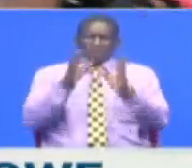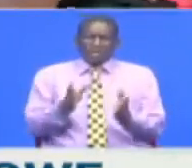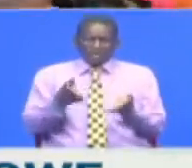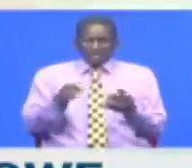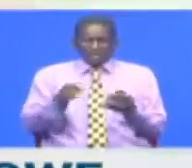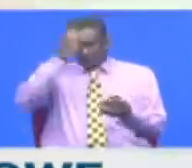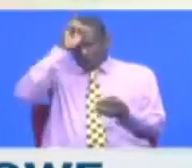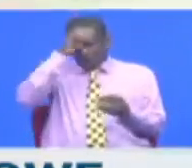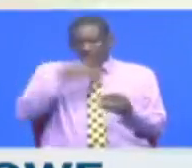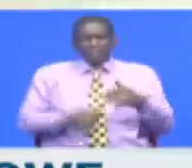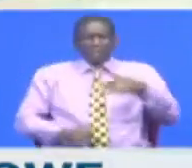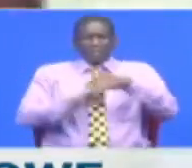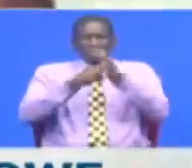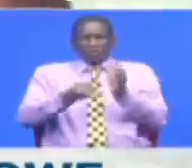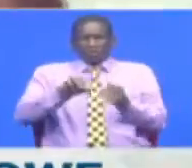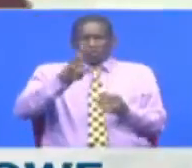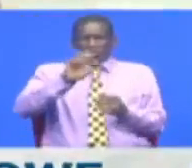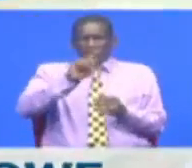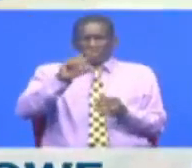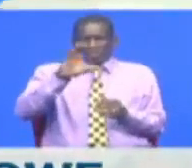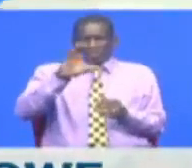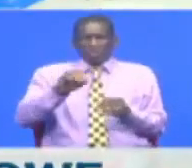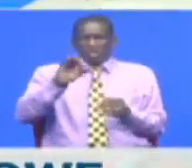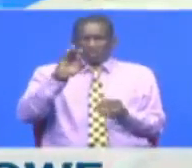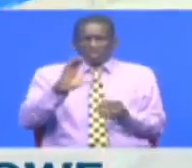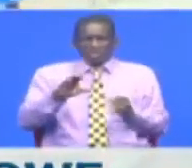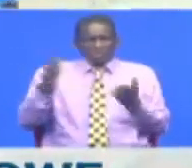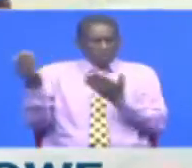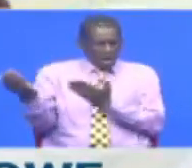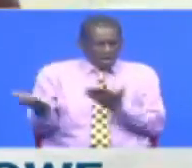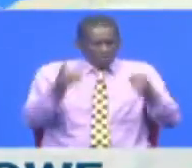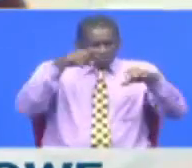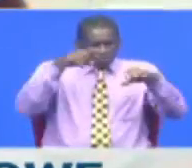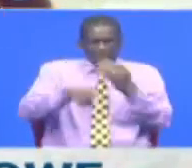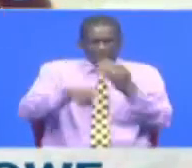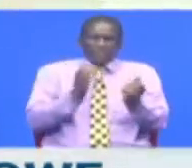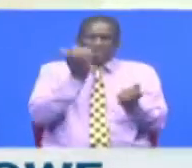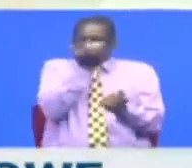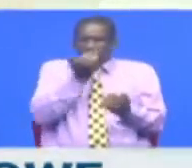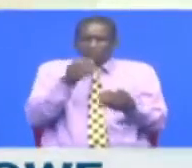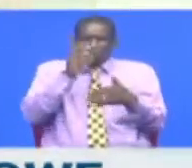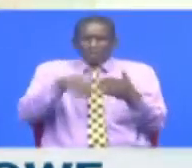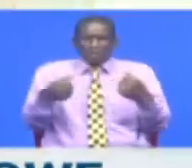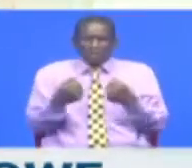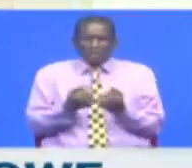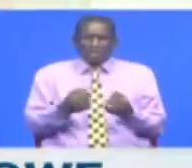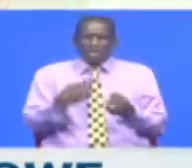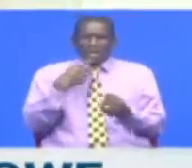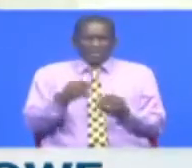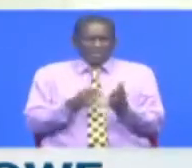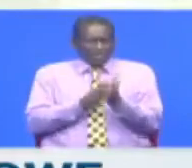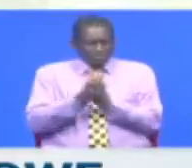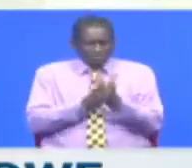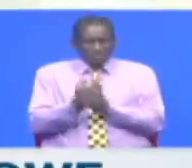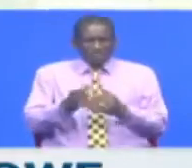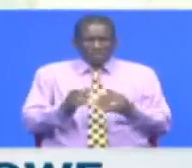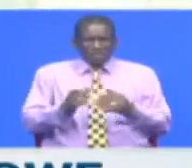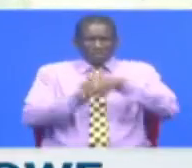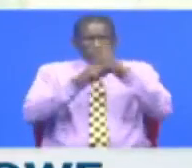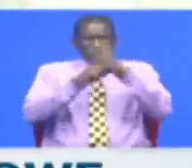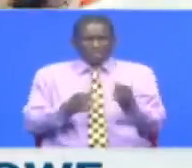shabiki wa Wazito FC. Sasa mmeruhusiwa kwenda uwanjani, itakuwaje hii? Ndio motisha ndio nini? Nasema ni motisha manake shabiki ni